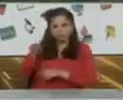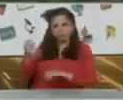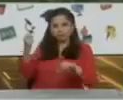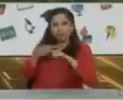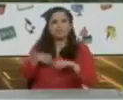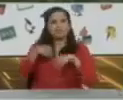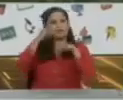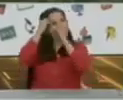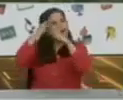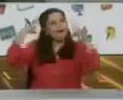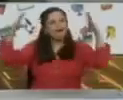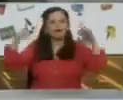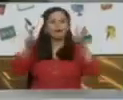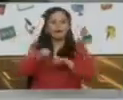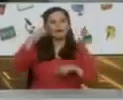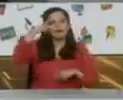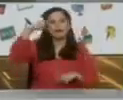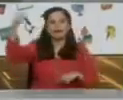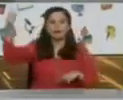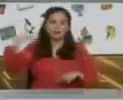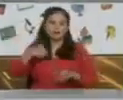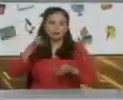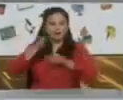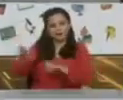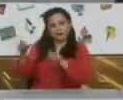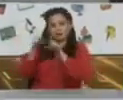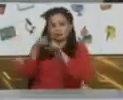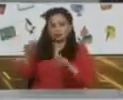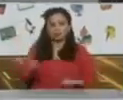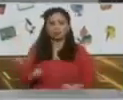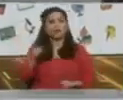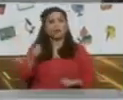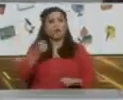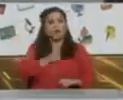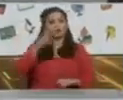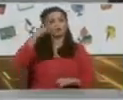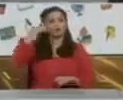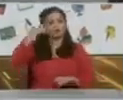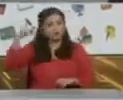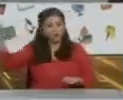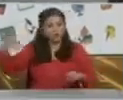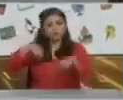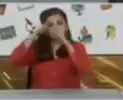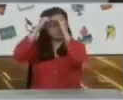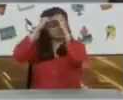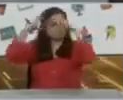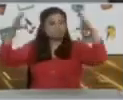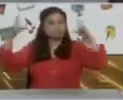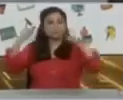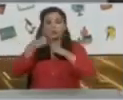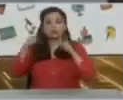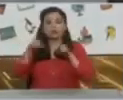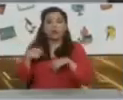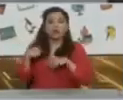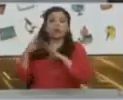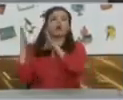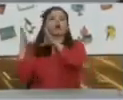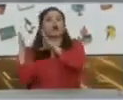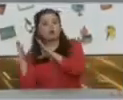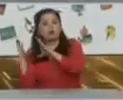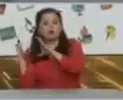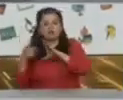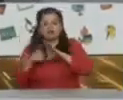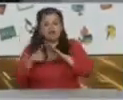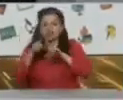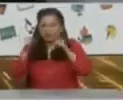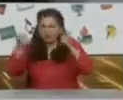पाल लेते हैं। फिर अपने उन सपनों और लक्ष्यों को पूरा करने का बोझ बच्चों